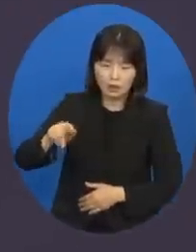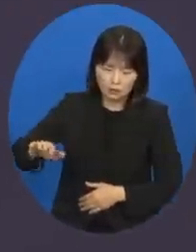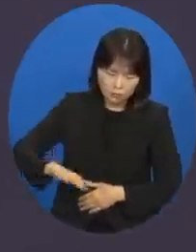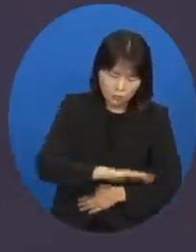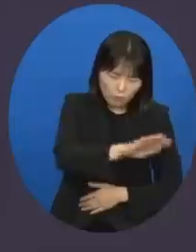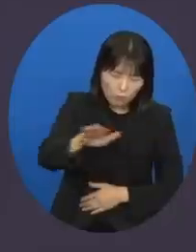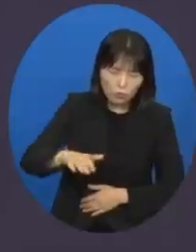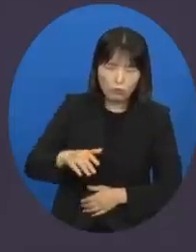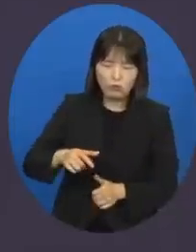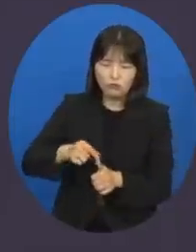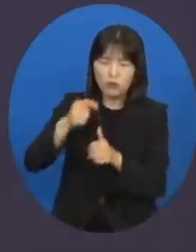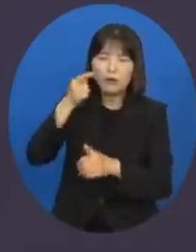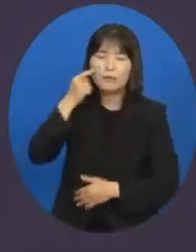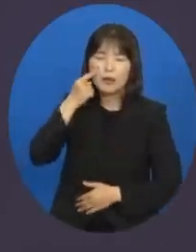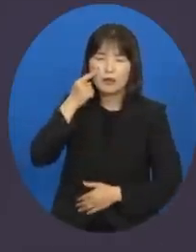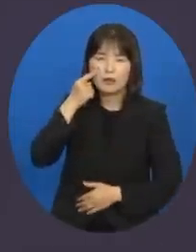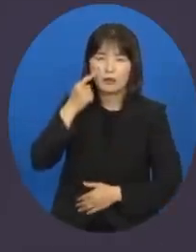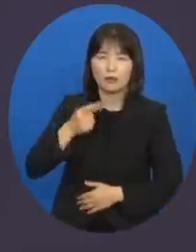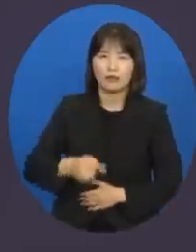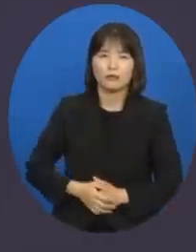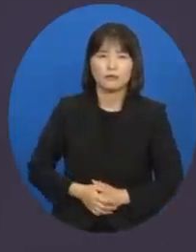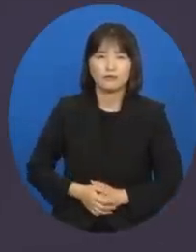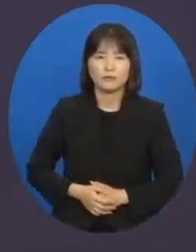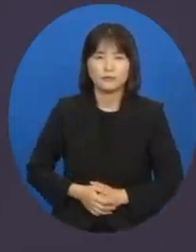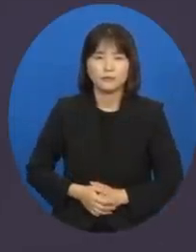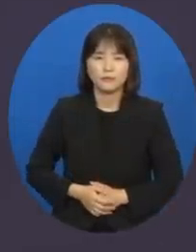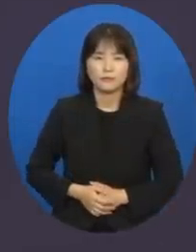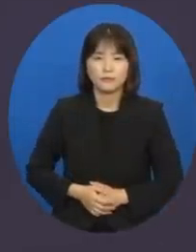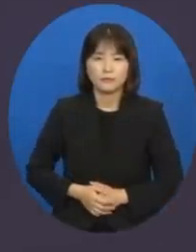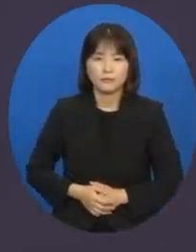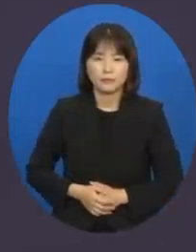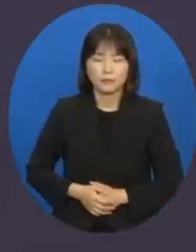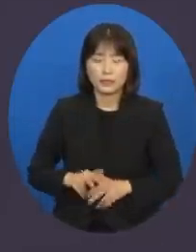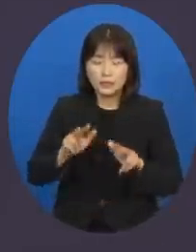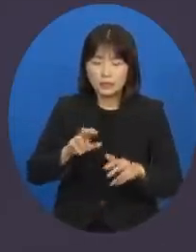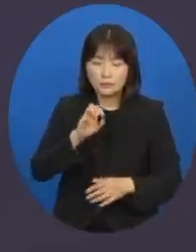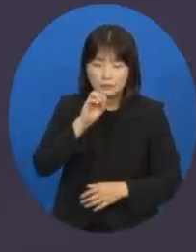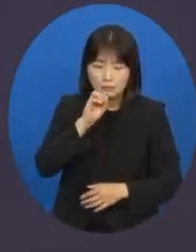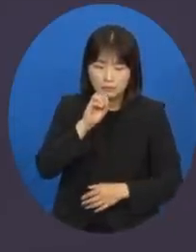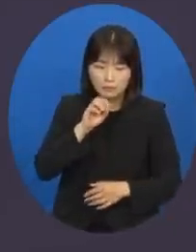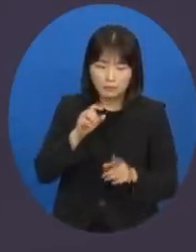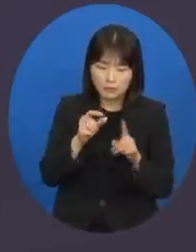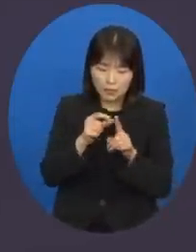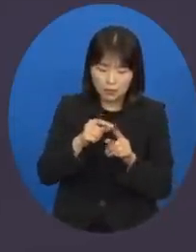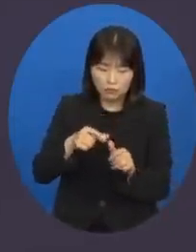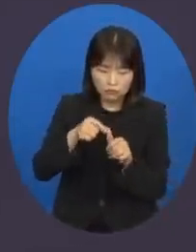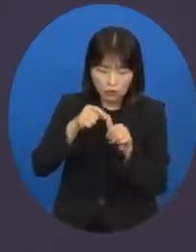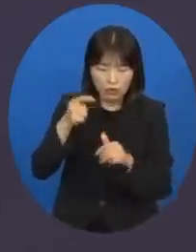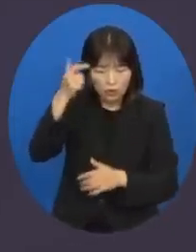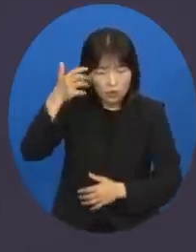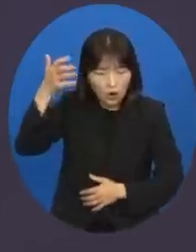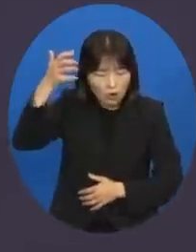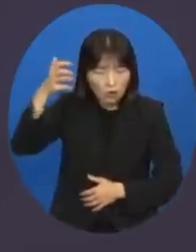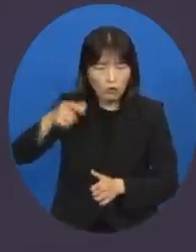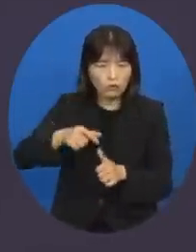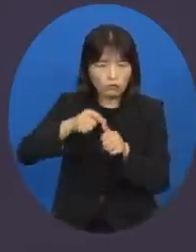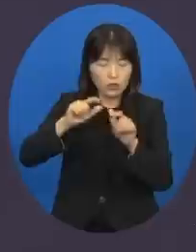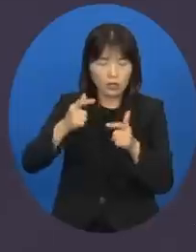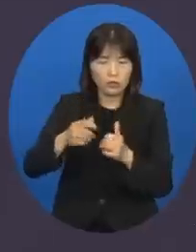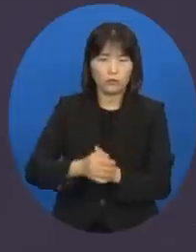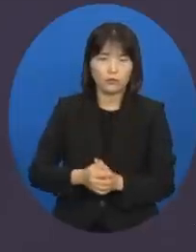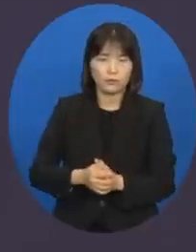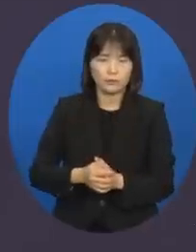구원해보라고 하는 요청인 것이죠. 물론 여기서 말하는 구원은 영혼 구원을 말하는 게 아니에요. 구출,